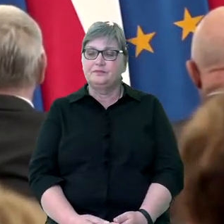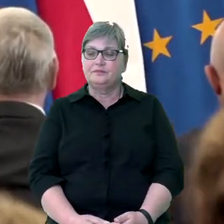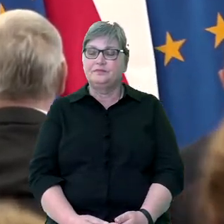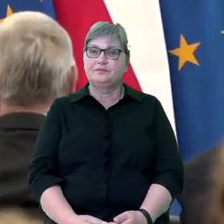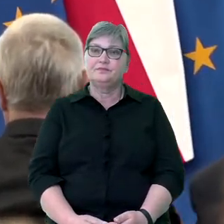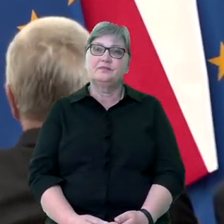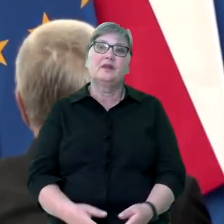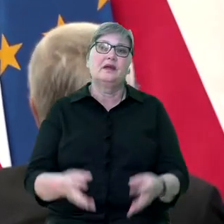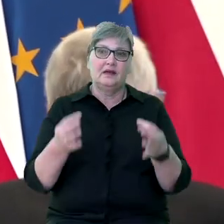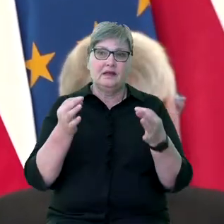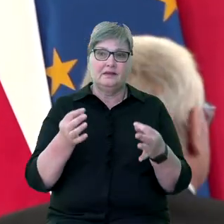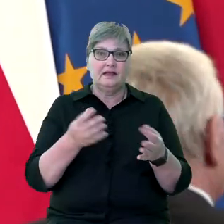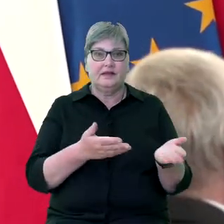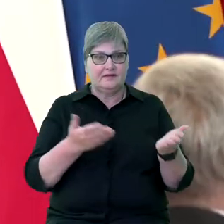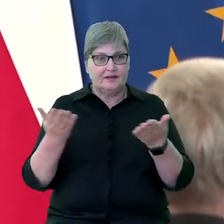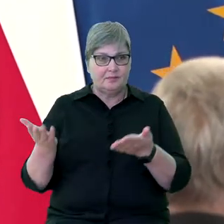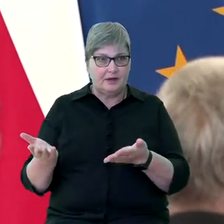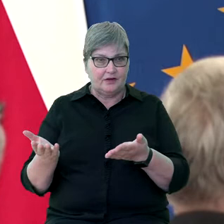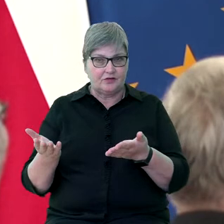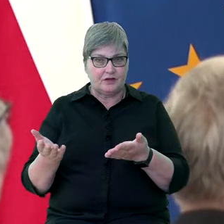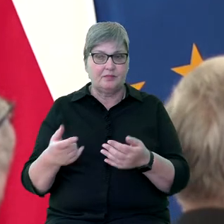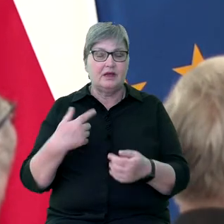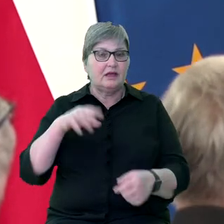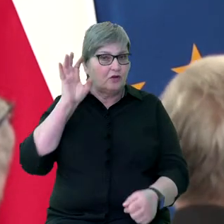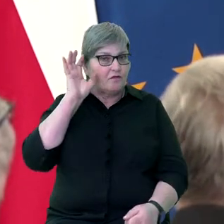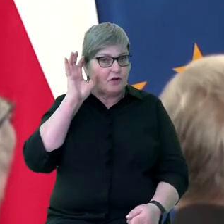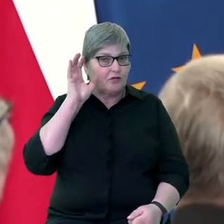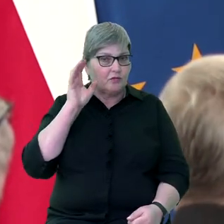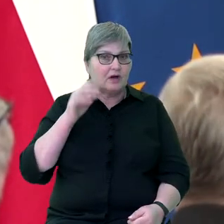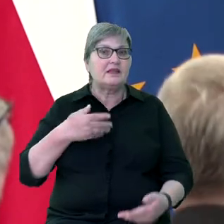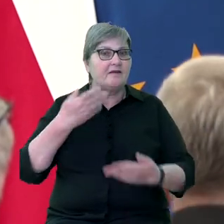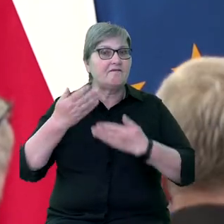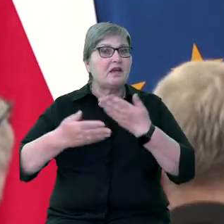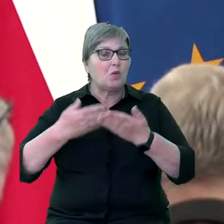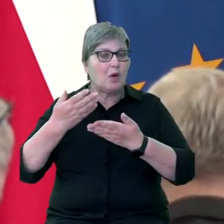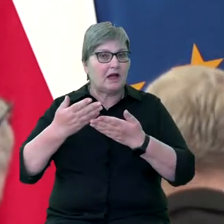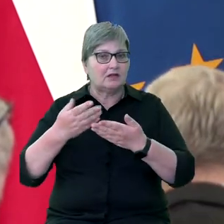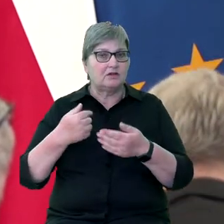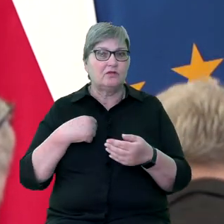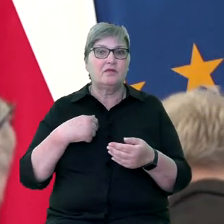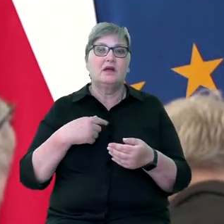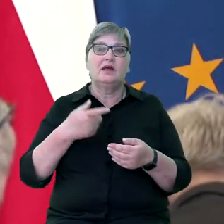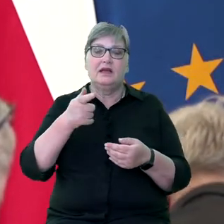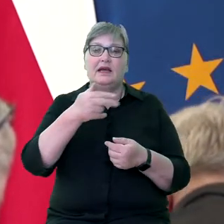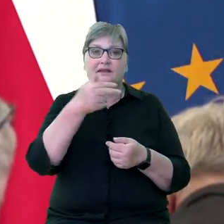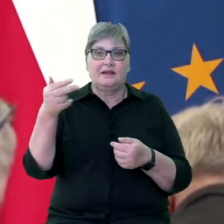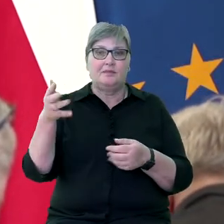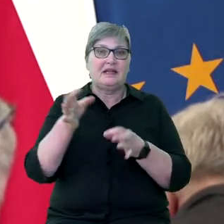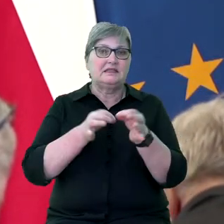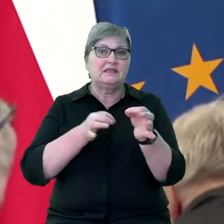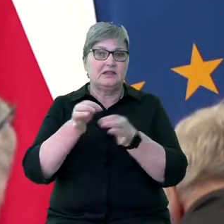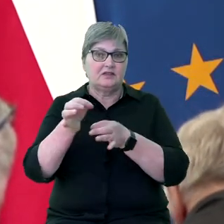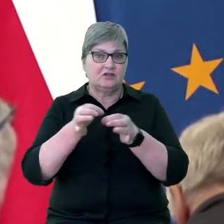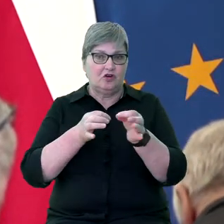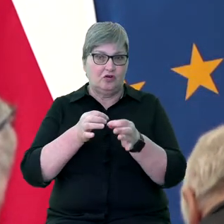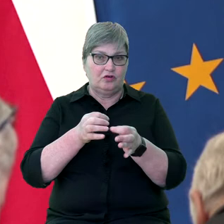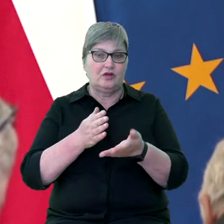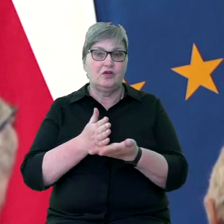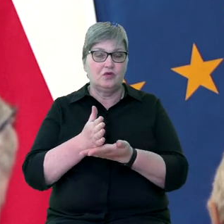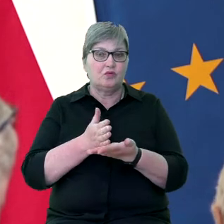A teraz zapraszam Państwa do wysłuchania wystąpień, które przybliżą historię służby cywilnej,